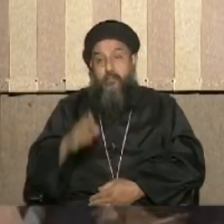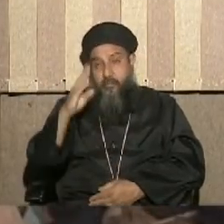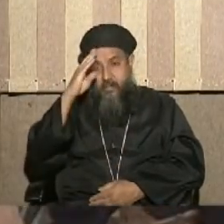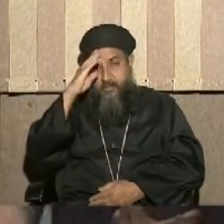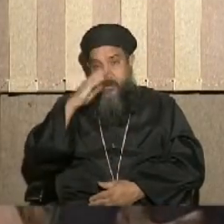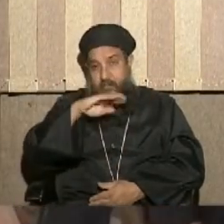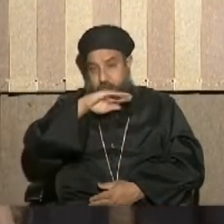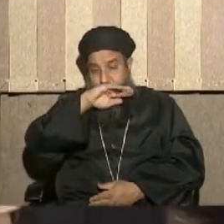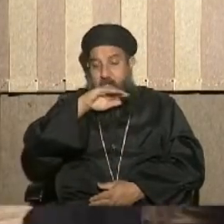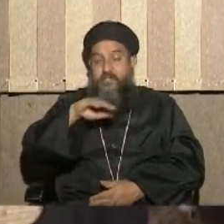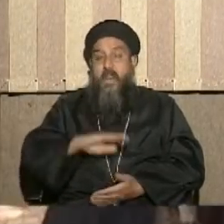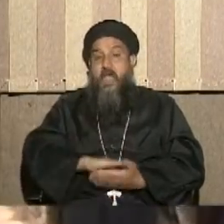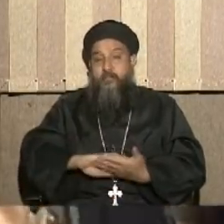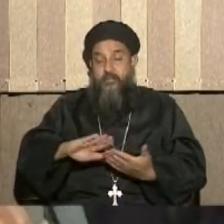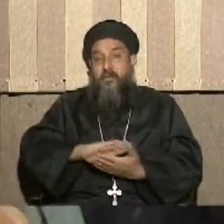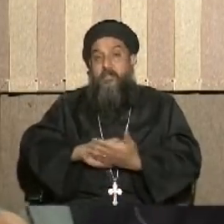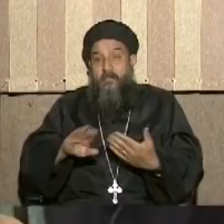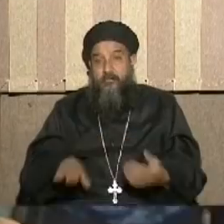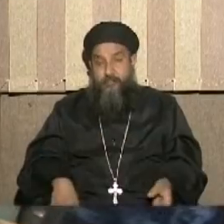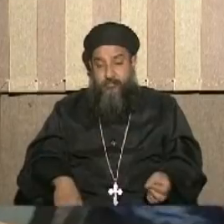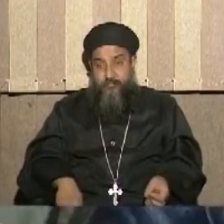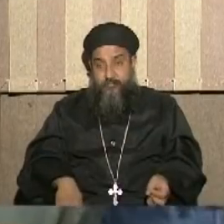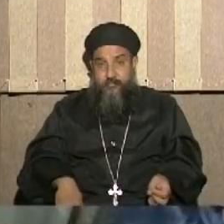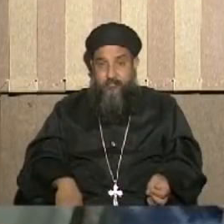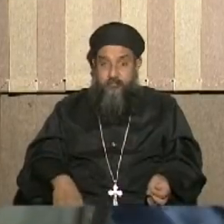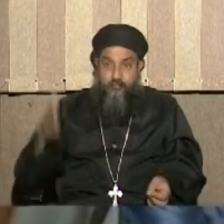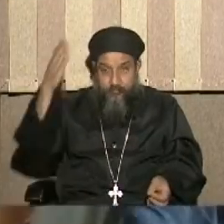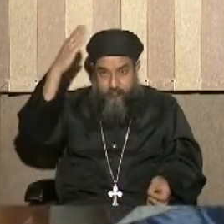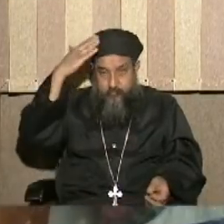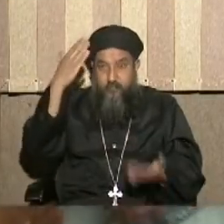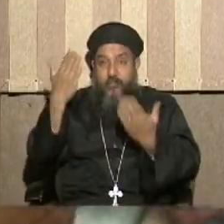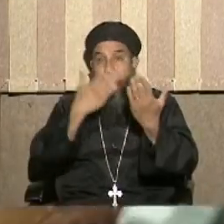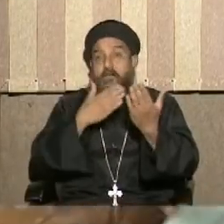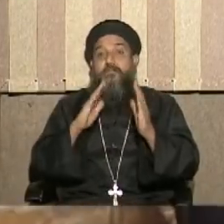قدسية. سلام يا أبانا. سلام. سلام. سلام. سلام يا أبانا. سلام.